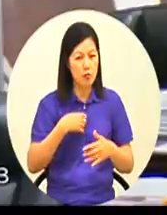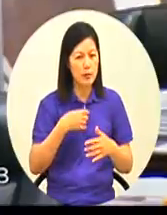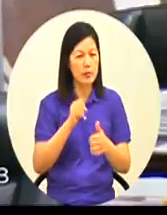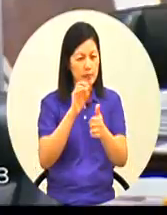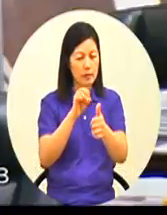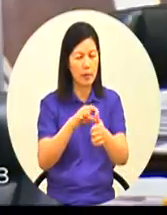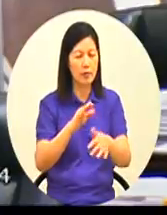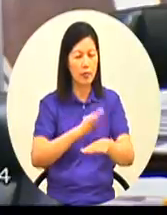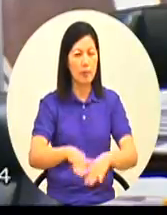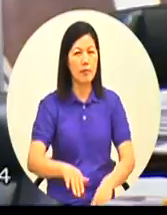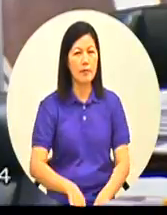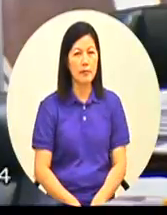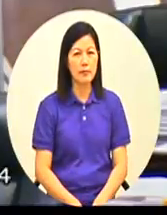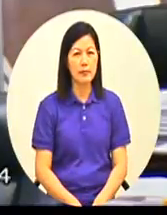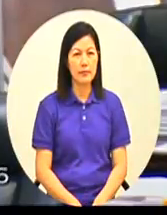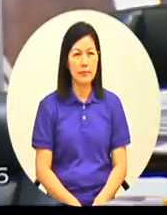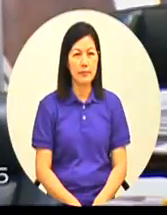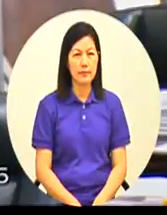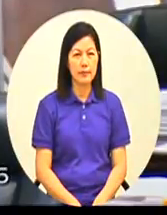谢。